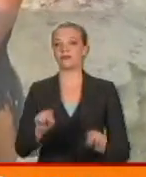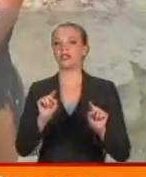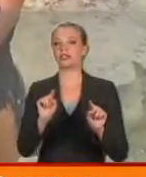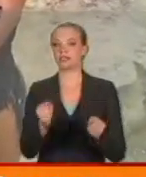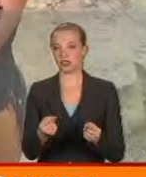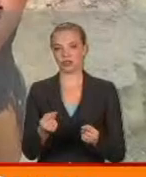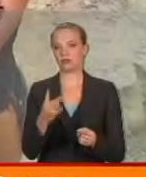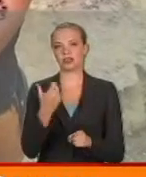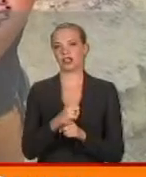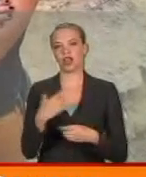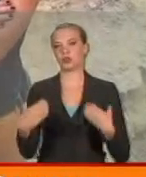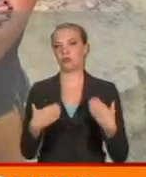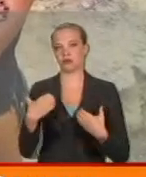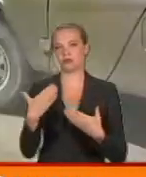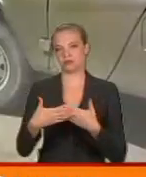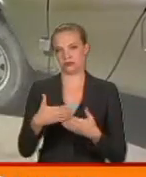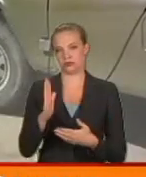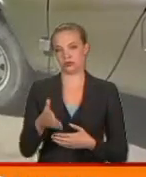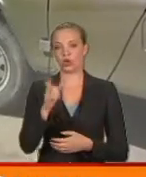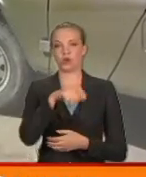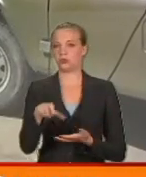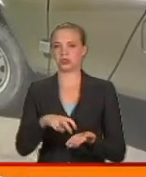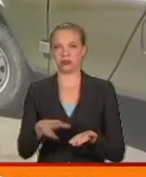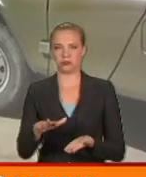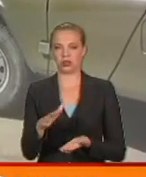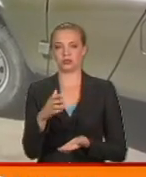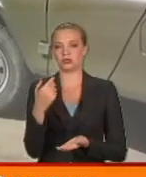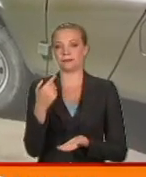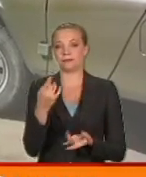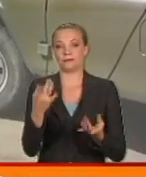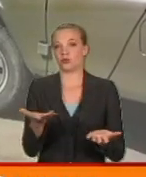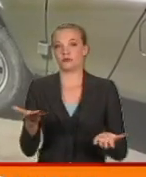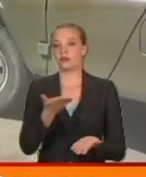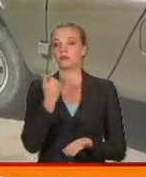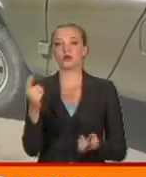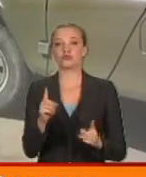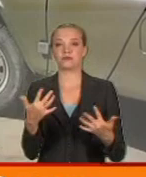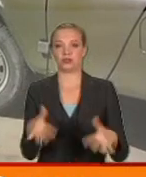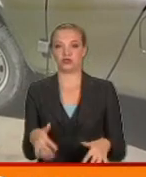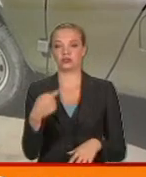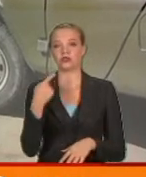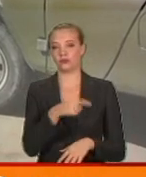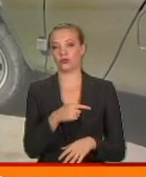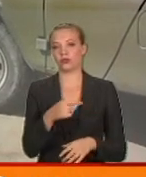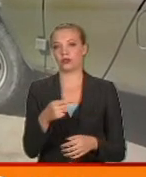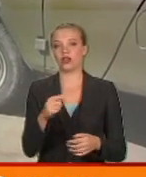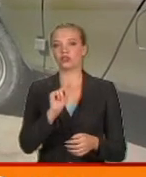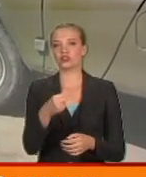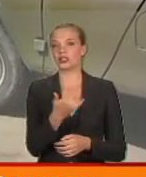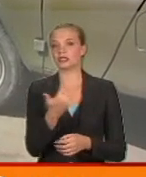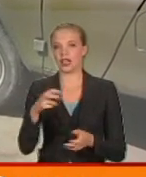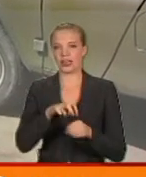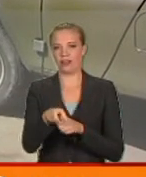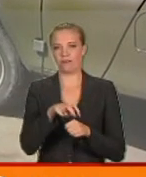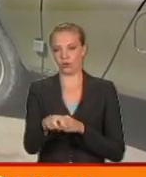Затримані ж не надто переймаються покаранням. Люди не бояться, просто немає що їм втрачати. Вони відбивають буквально за декілька